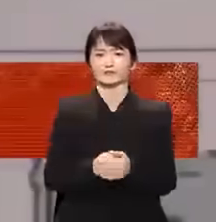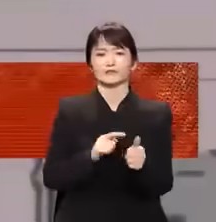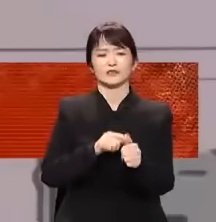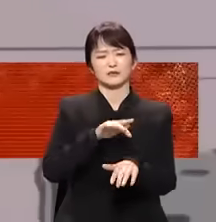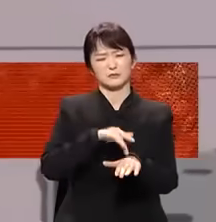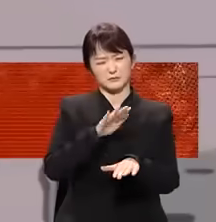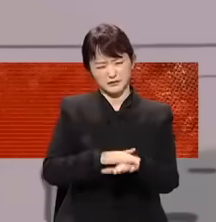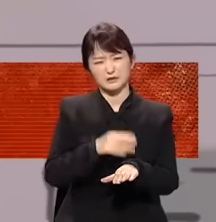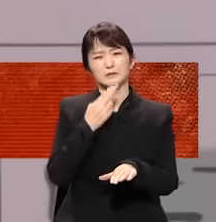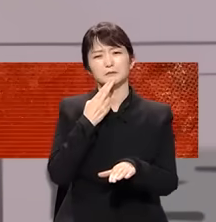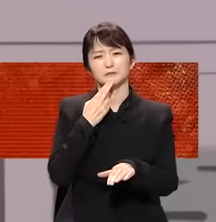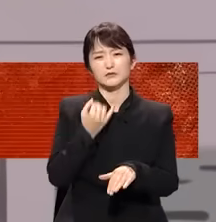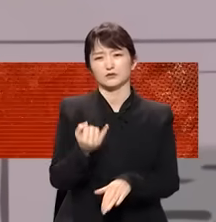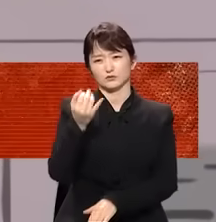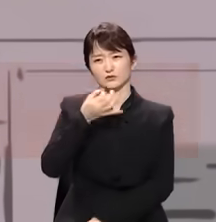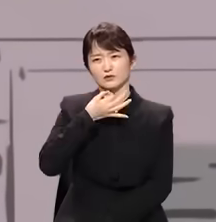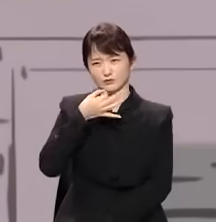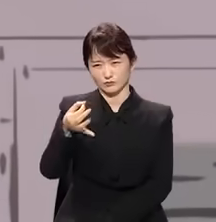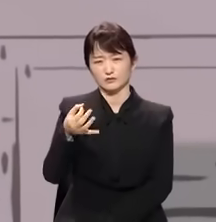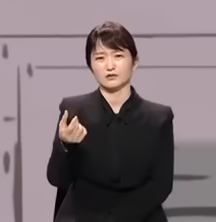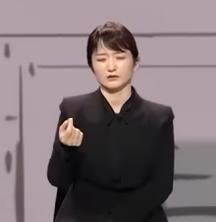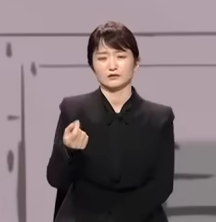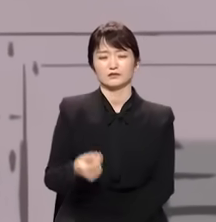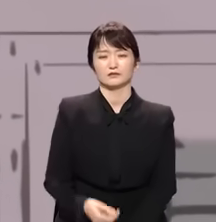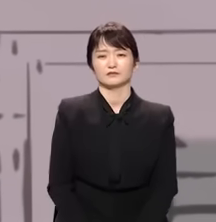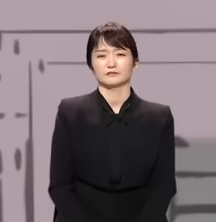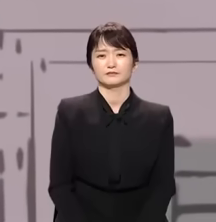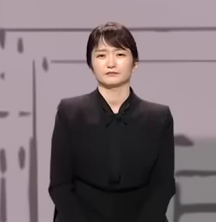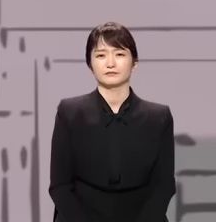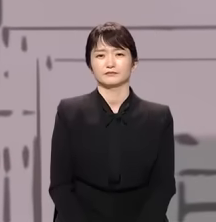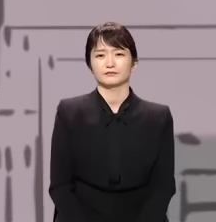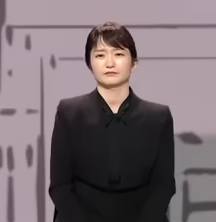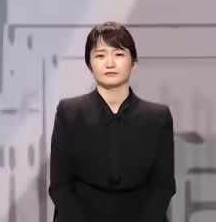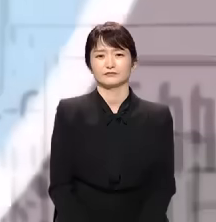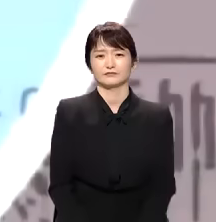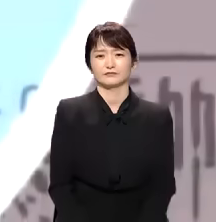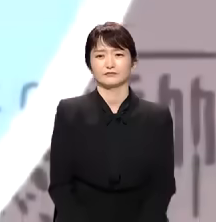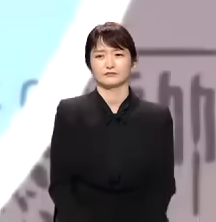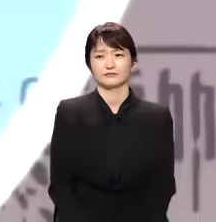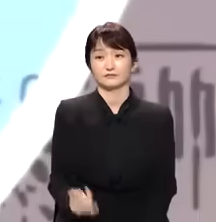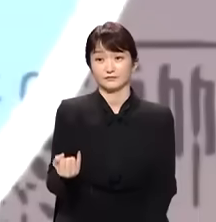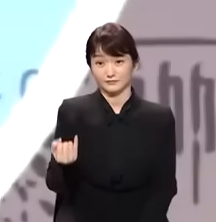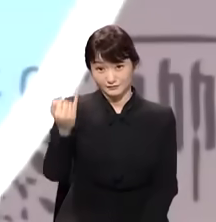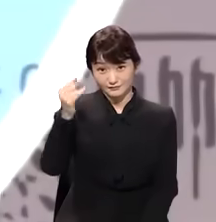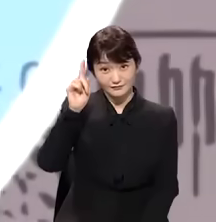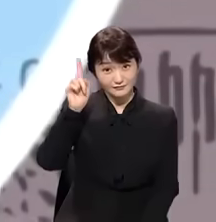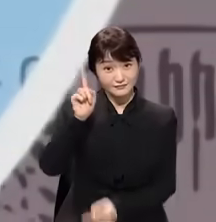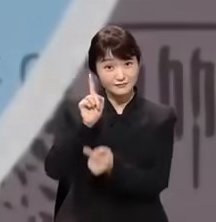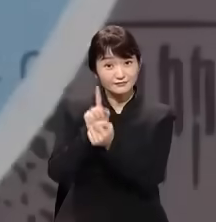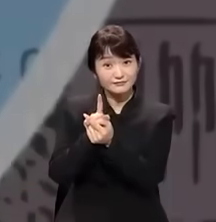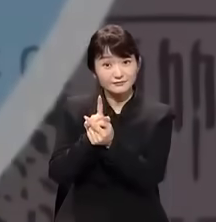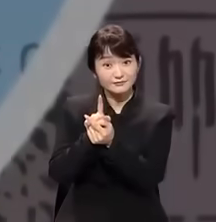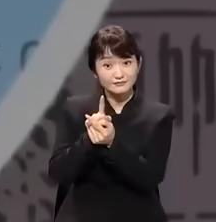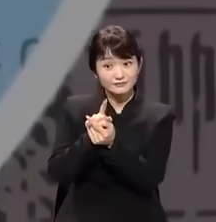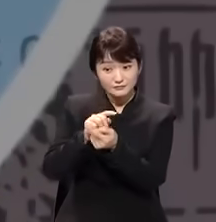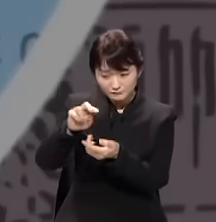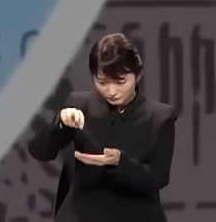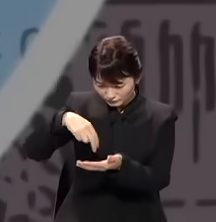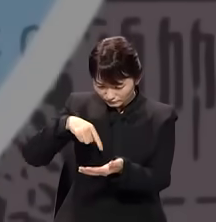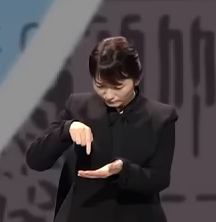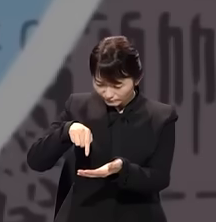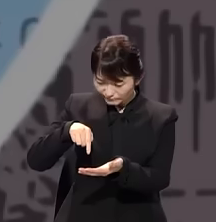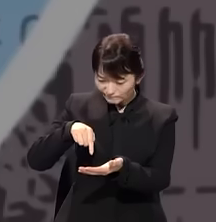이렇게 얘기하는 거 같다라고이 아내가 얘기를 하고 아 누나 내일 봐요 이걸 보고